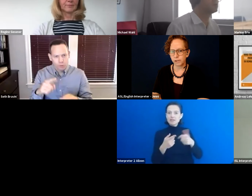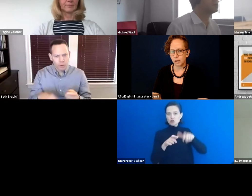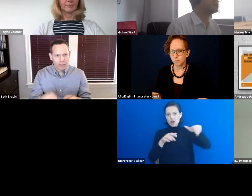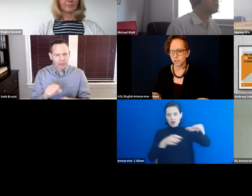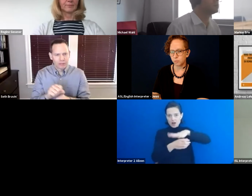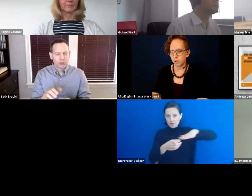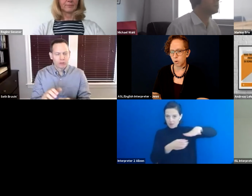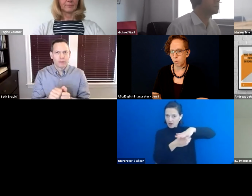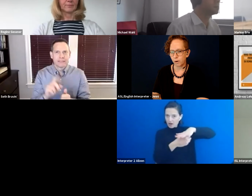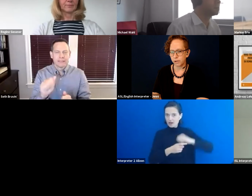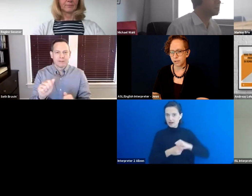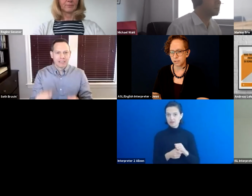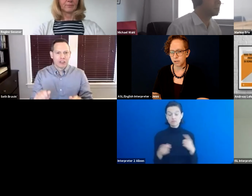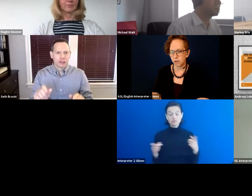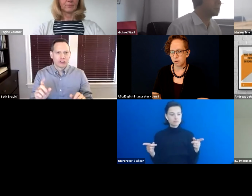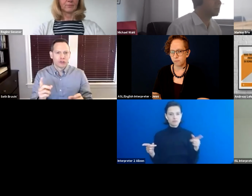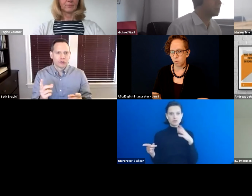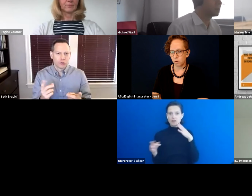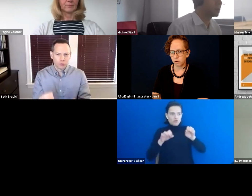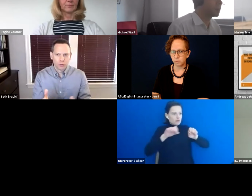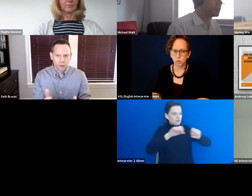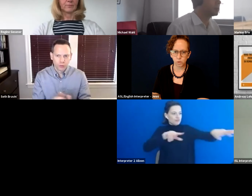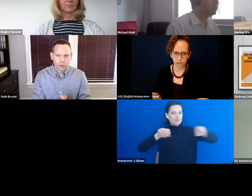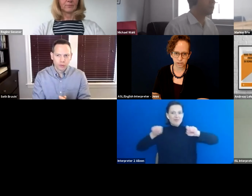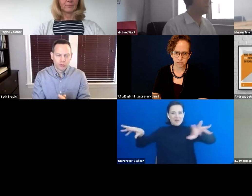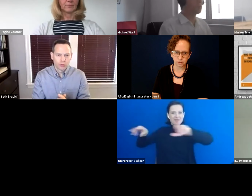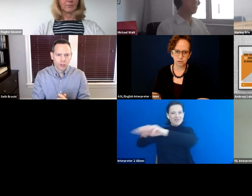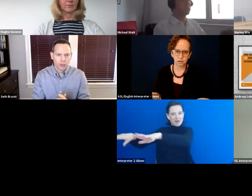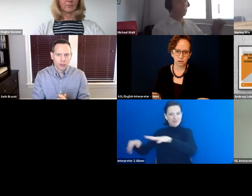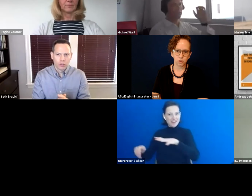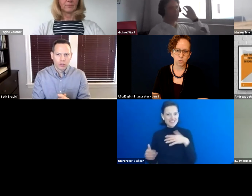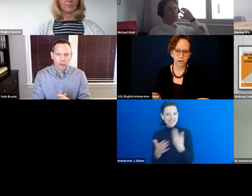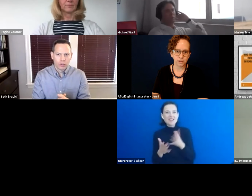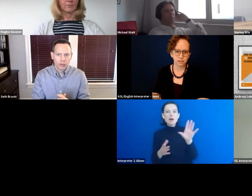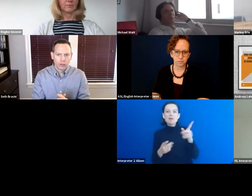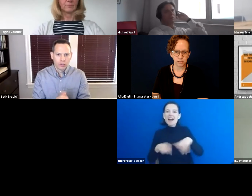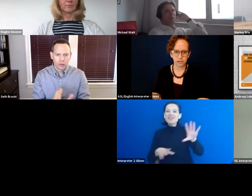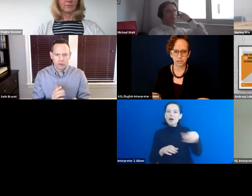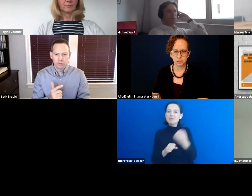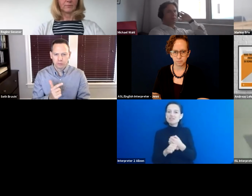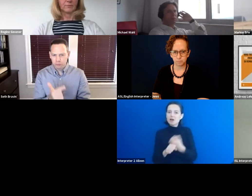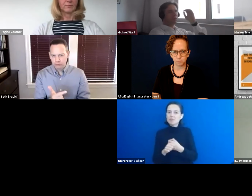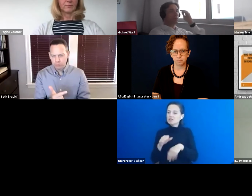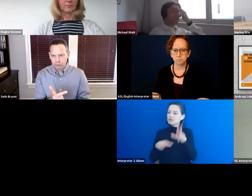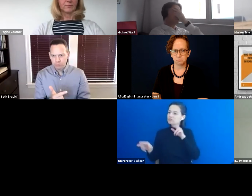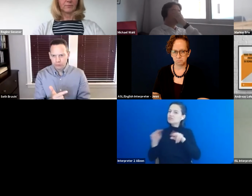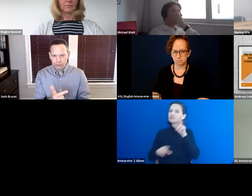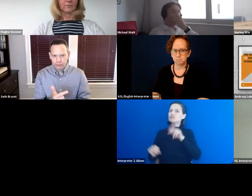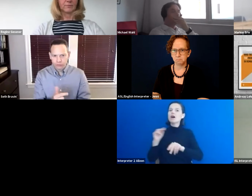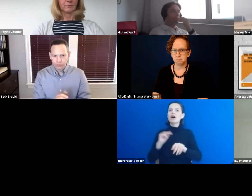that really helped spread awareness for employees who had disabilities.